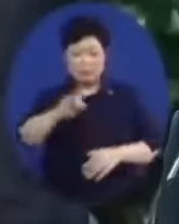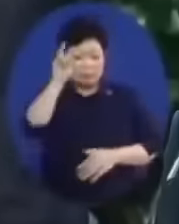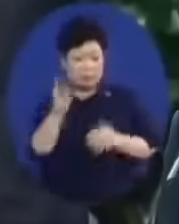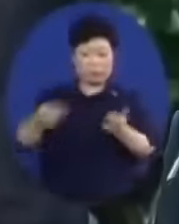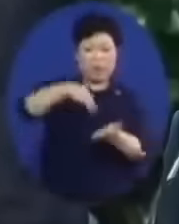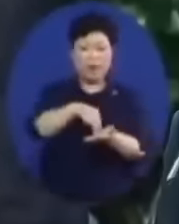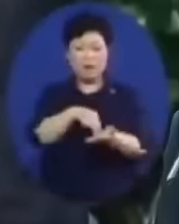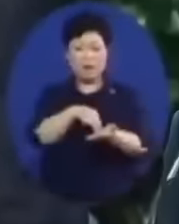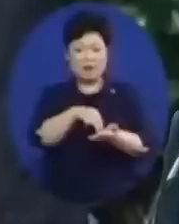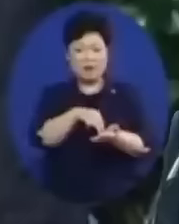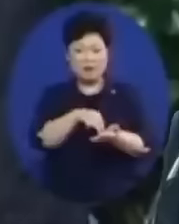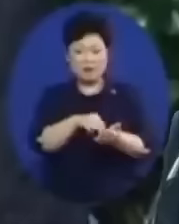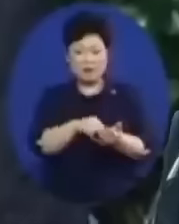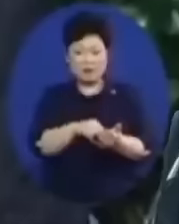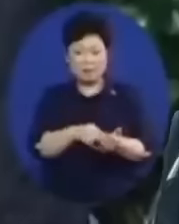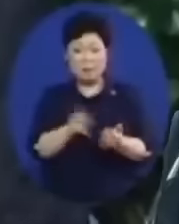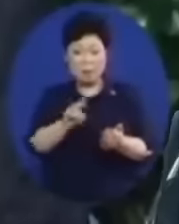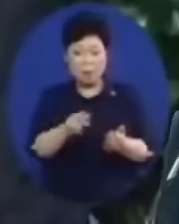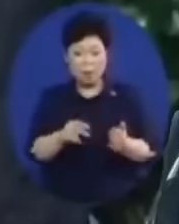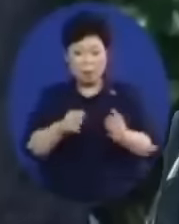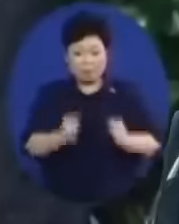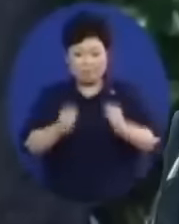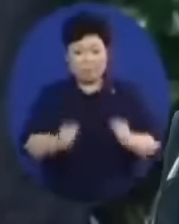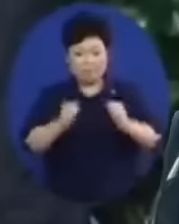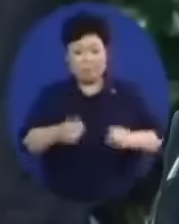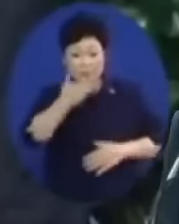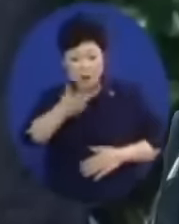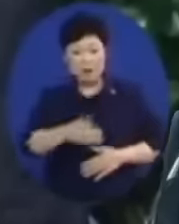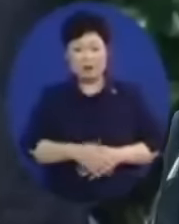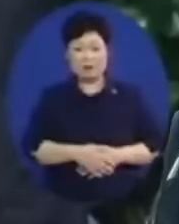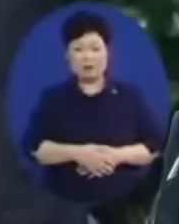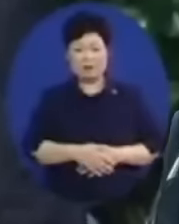일어나서 뛰어다닙니까?